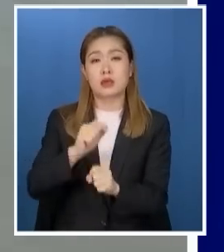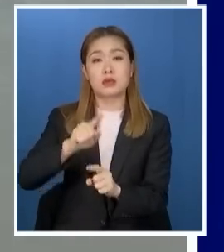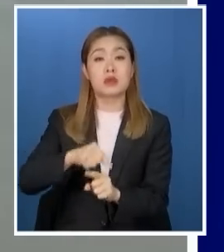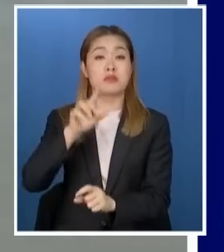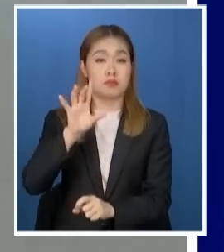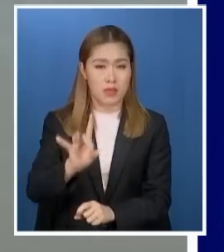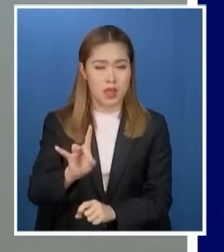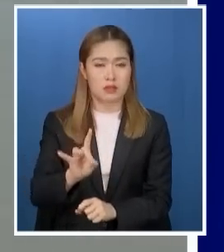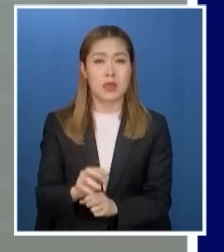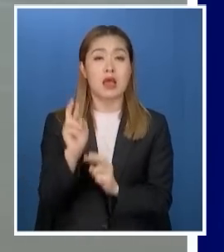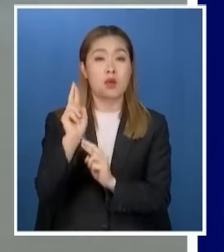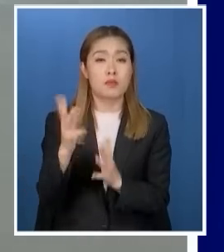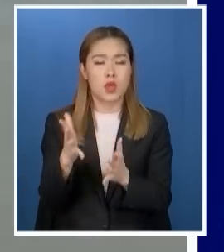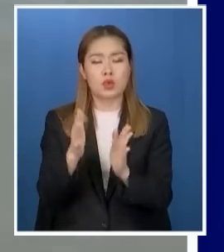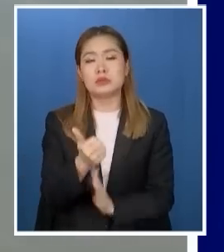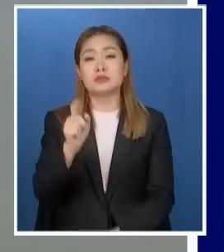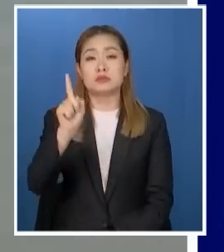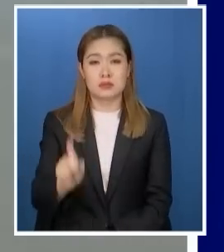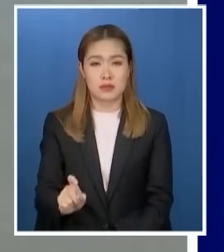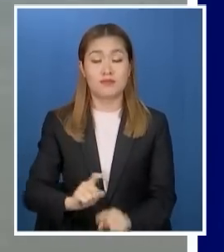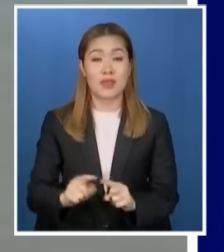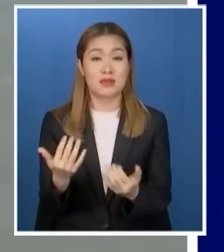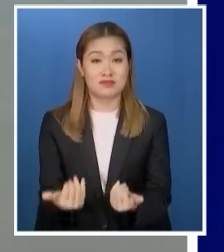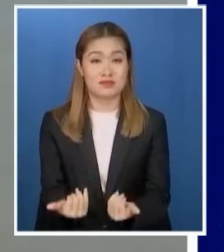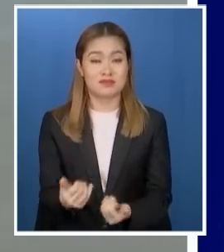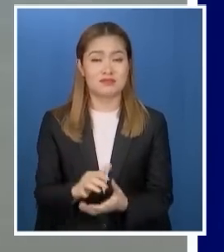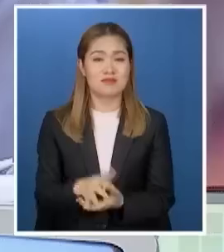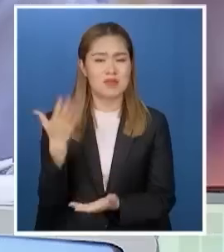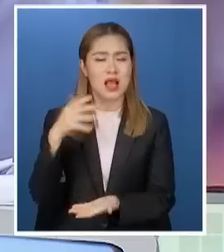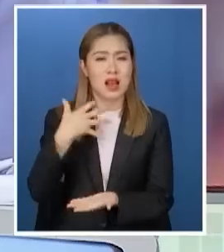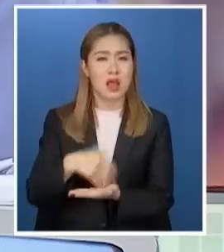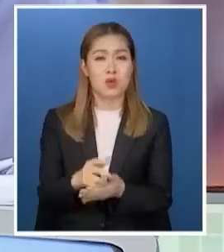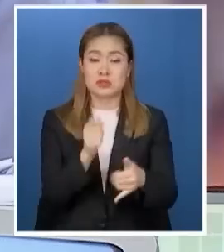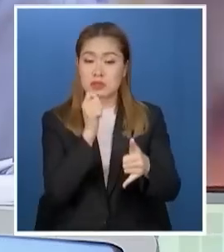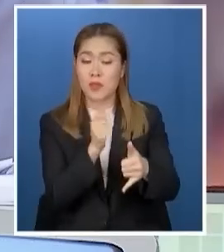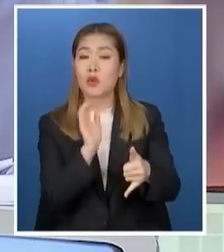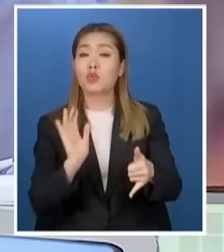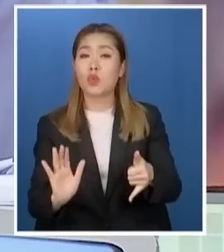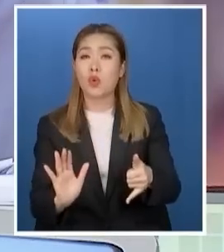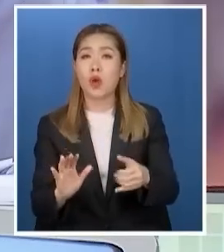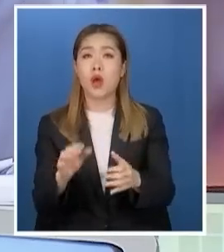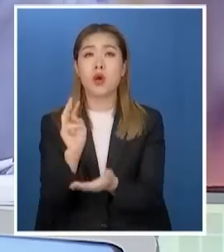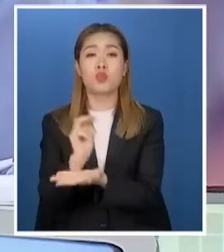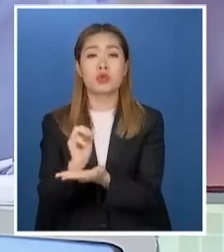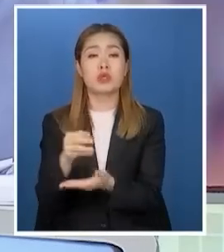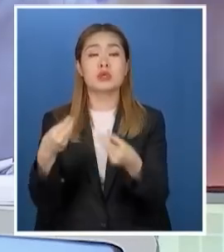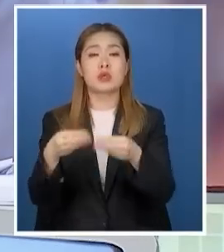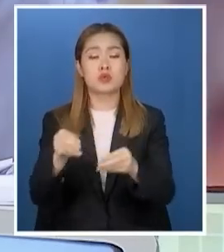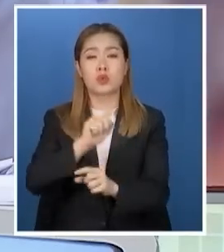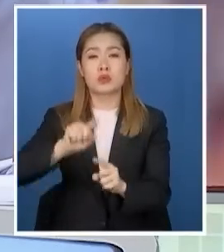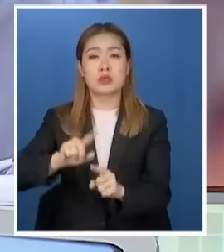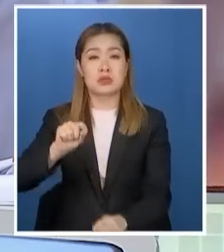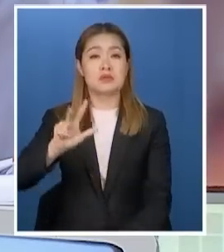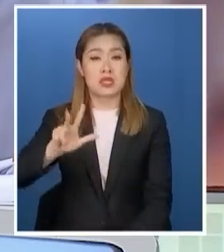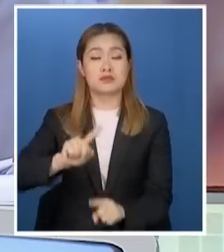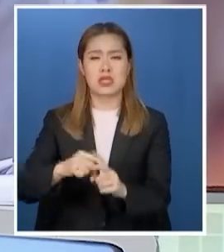าก็ประมาททำให้ผู้อื่นถึงแก่ความตายด้วยนะครับแต่ว่าที่คุณปอนอ่านไปเนี่ยเป็นบทสัมภาษณ์กับทางกระจกเงา23กุมภาพันธ์ที่ผ่านม